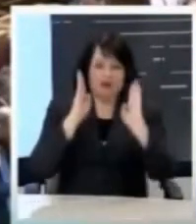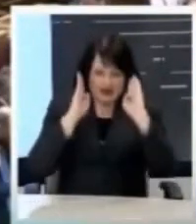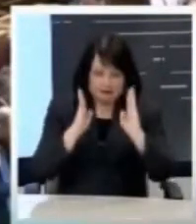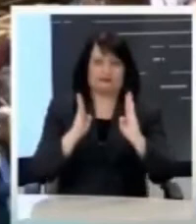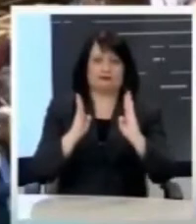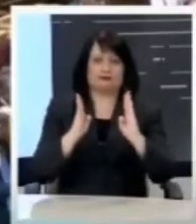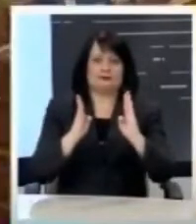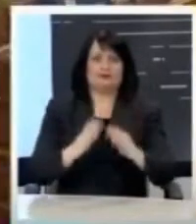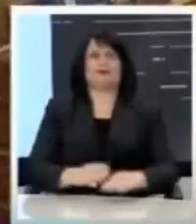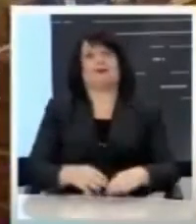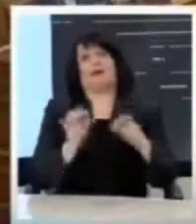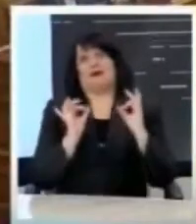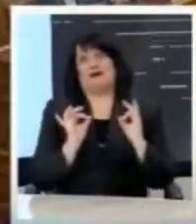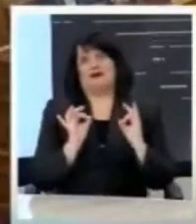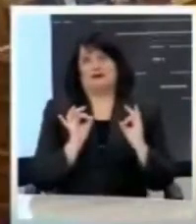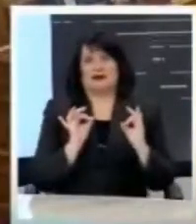Άλλωστε,